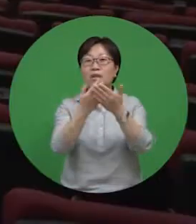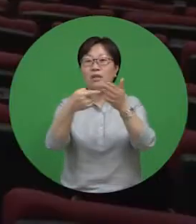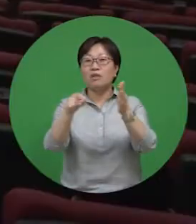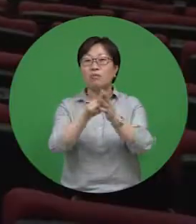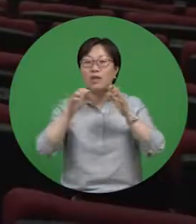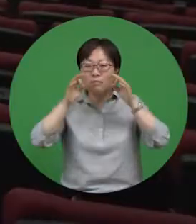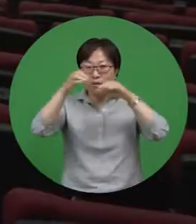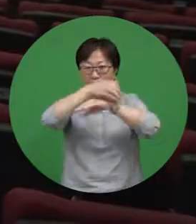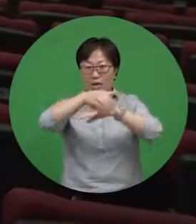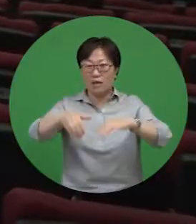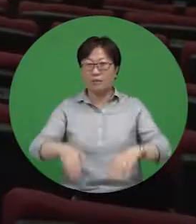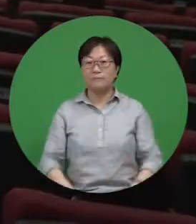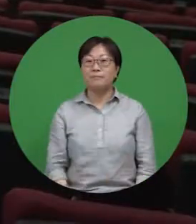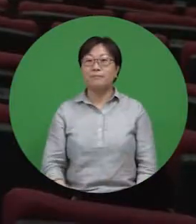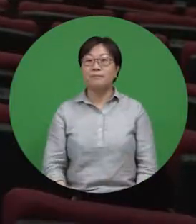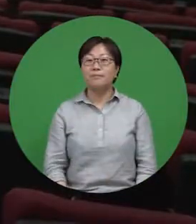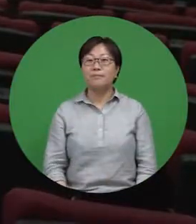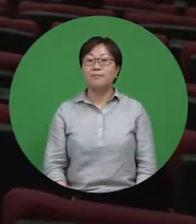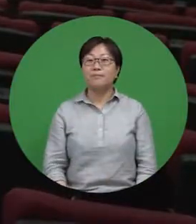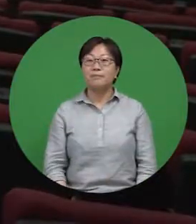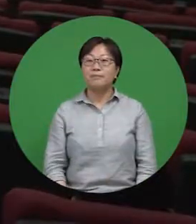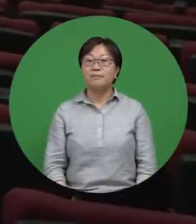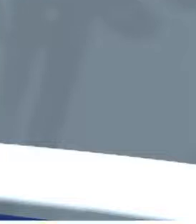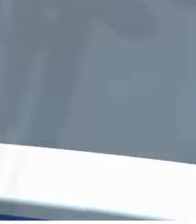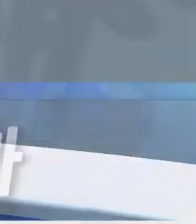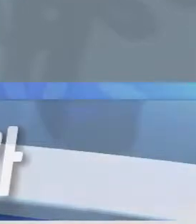지역 균형 발전에 힘쓸 것입니다.